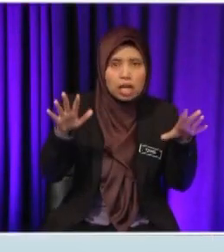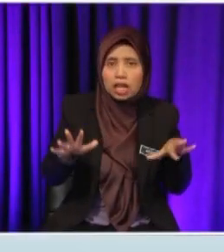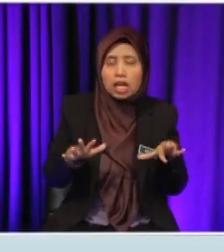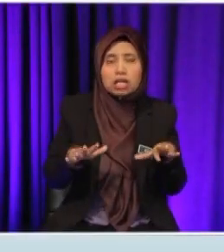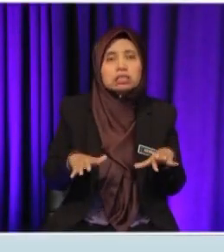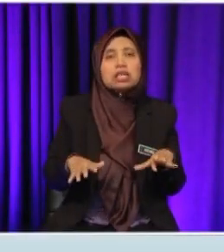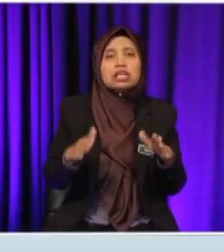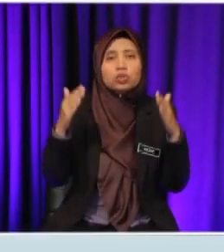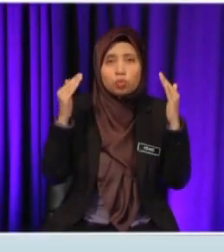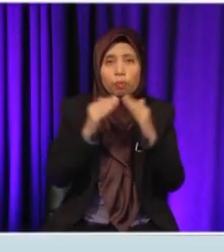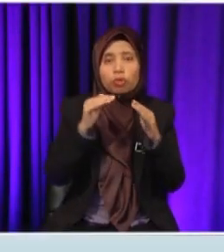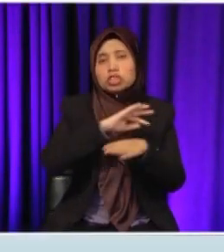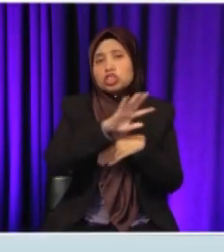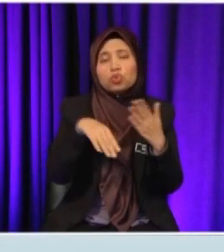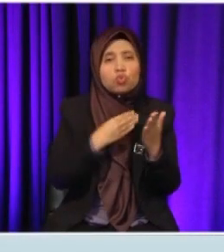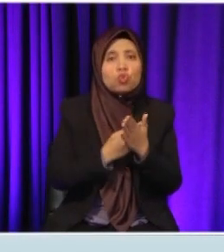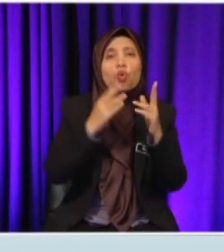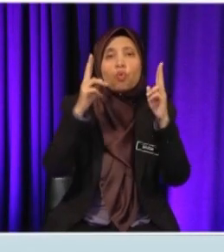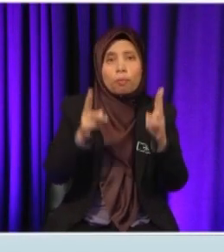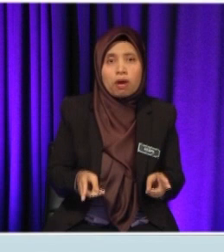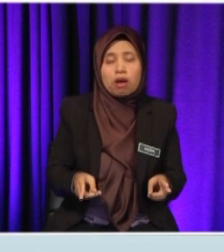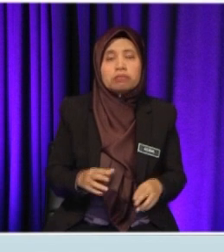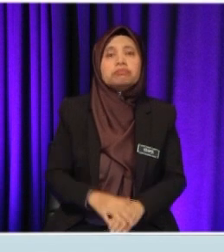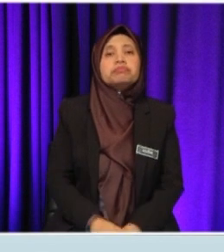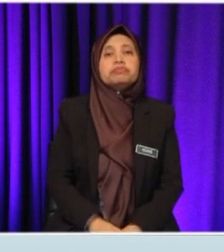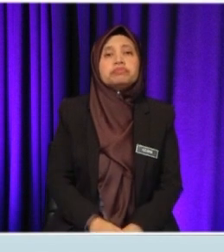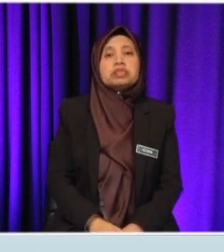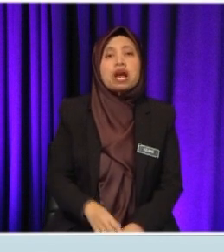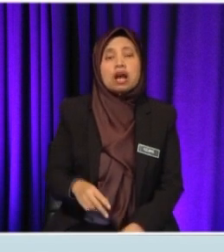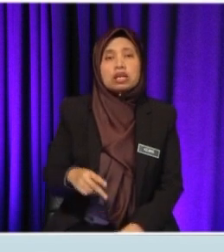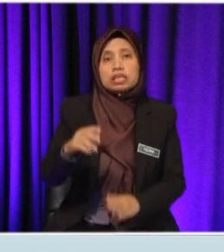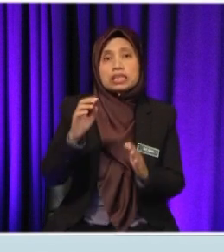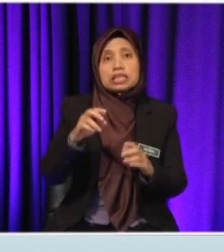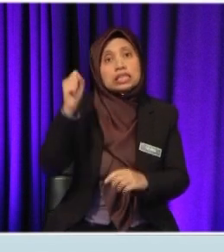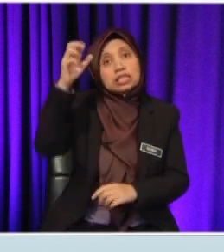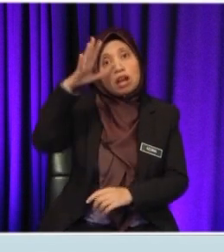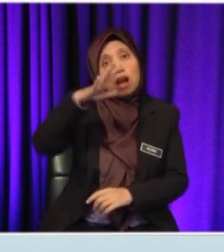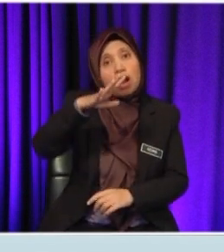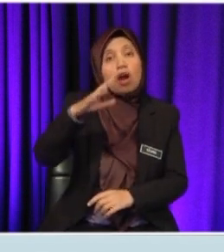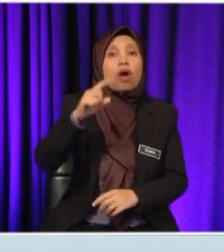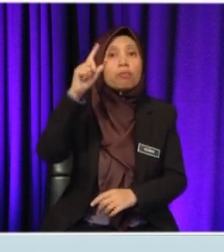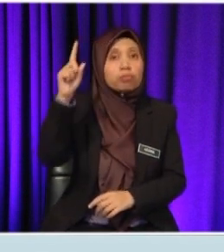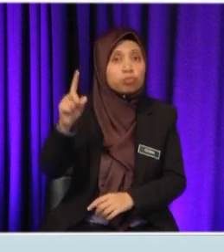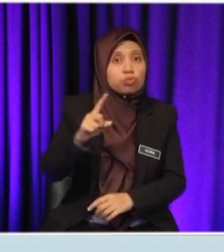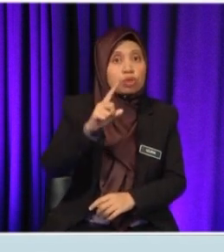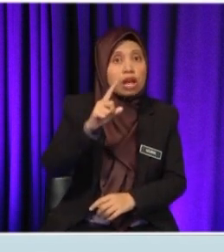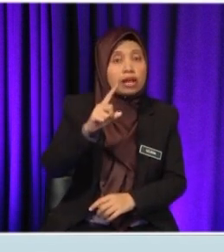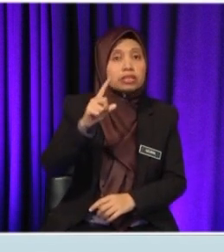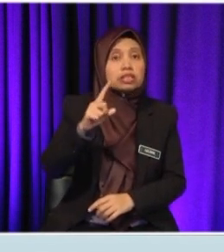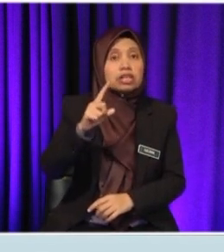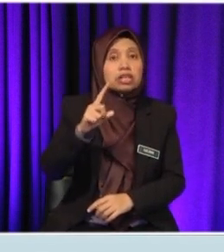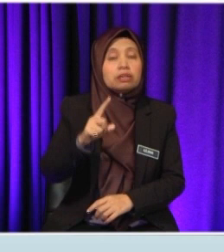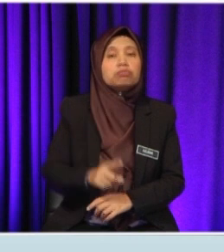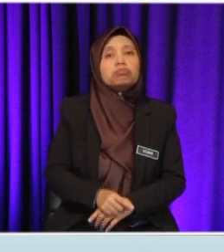seluruh umah di situ. Okey, kita lihat pantun yang kedua. Contoh. Terang bulan indah suasana. Bintang berkelip